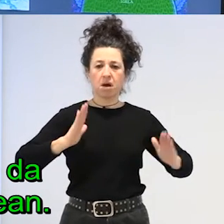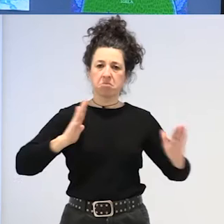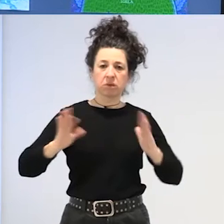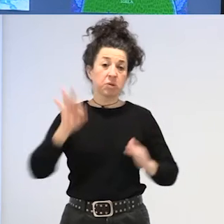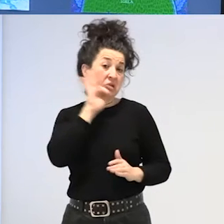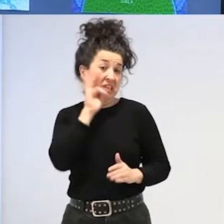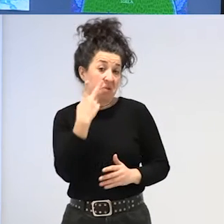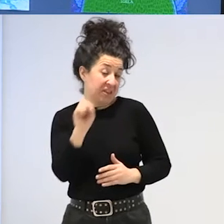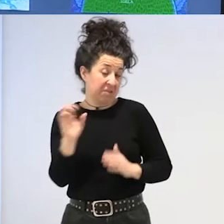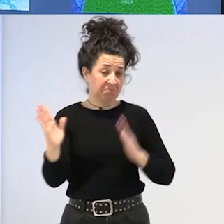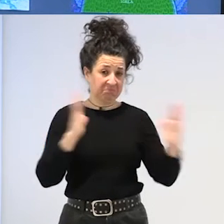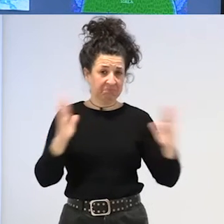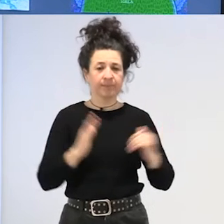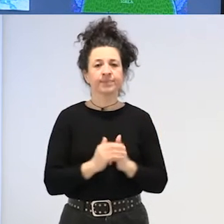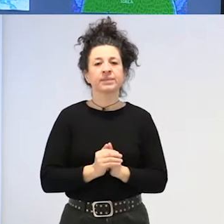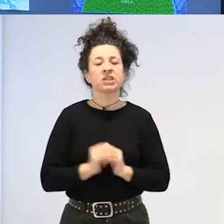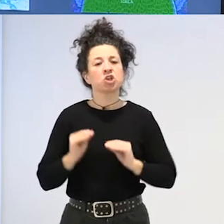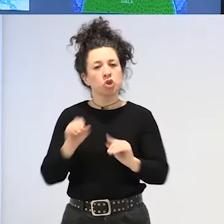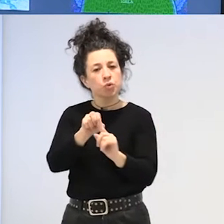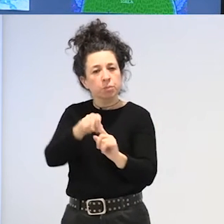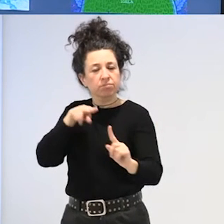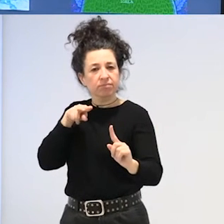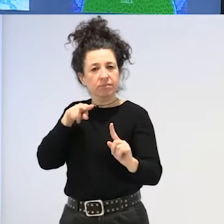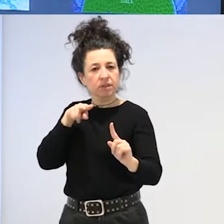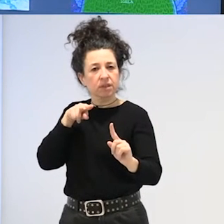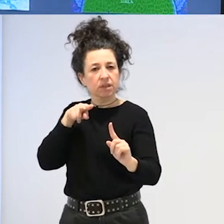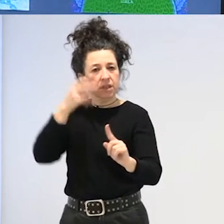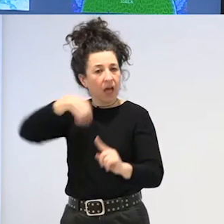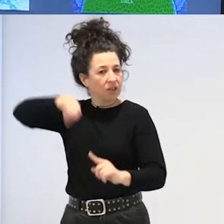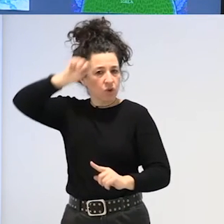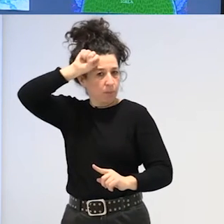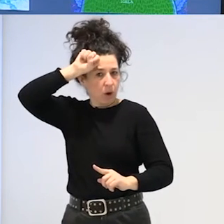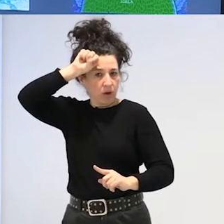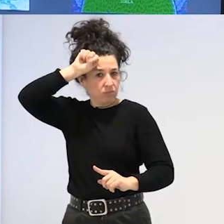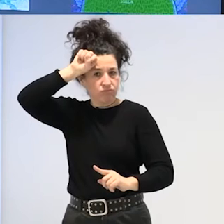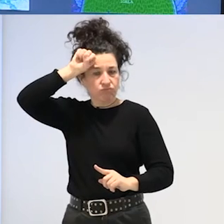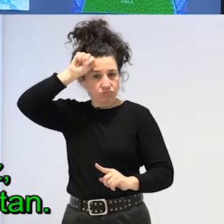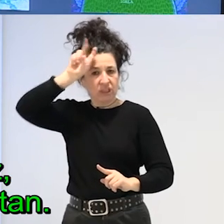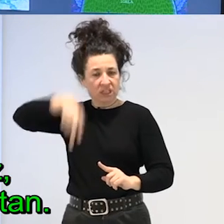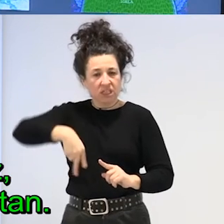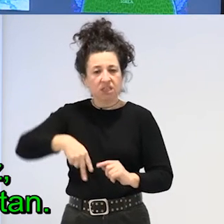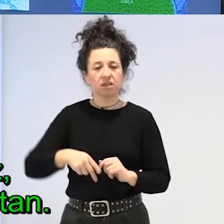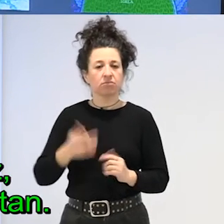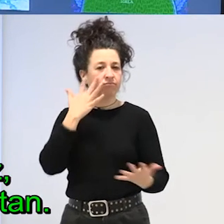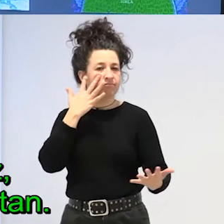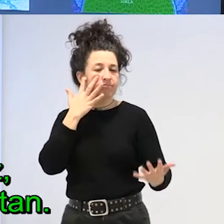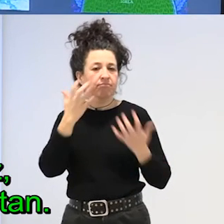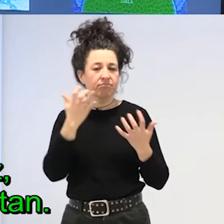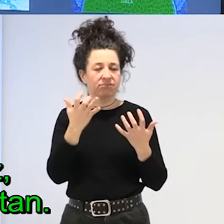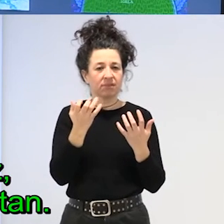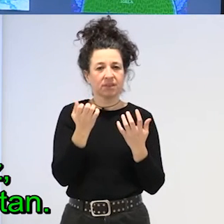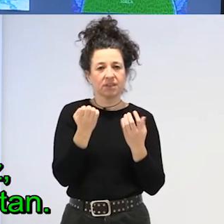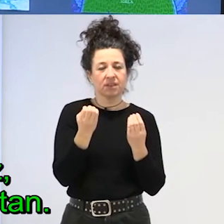20. mendean. Bere ikuspuntua oso antropologikoa da, asko nabaritzen da,